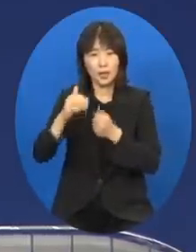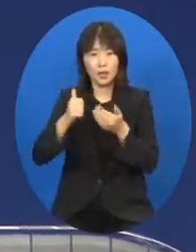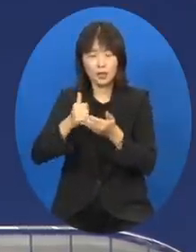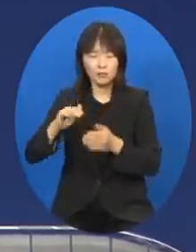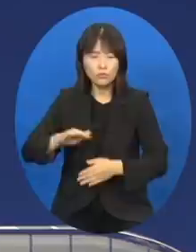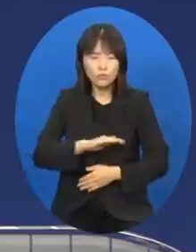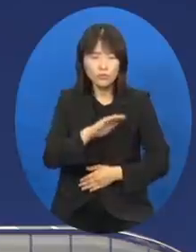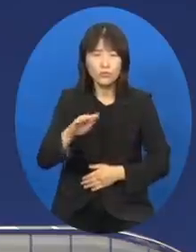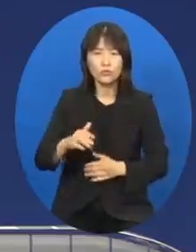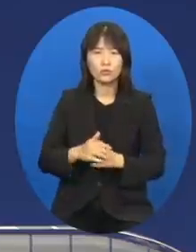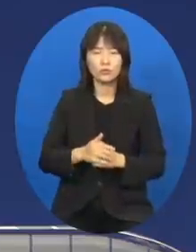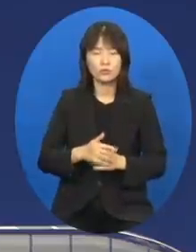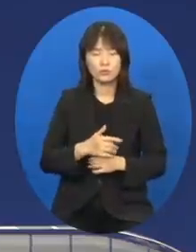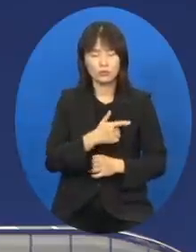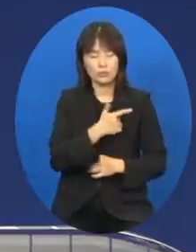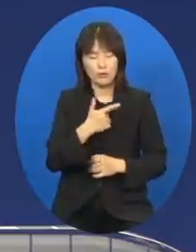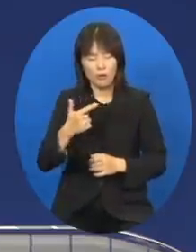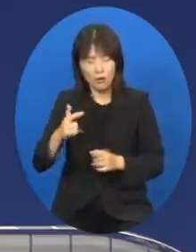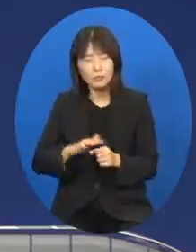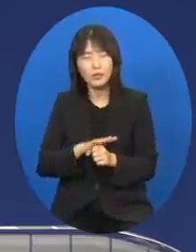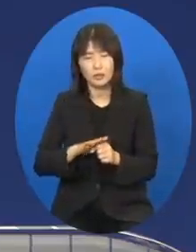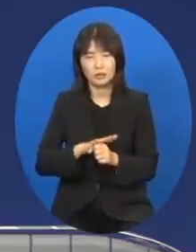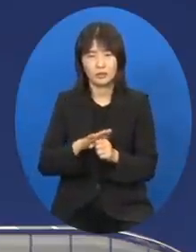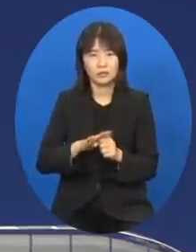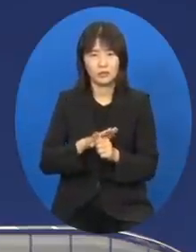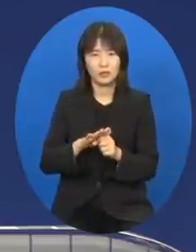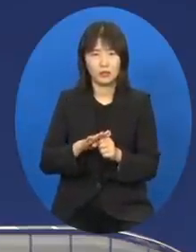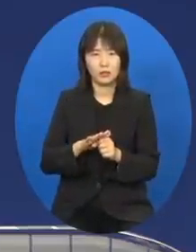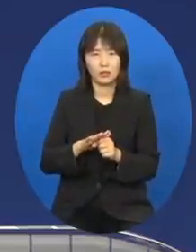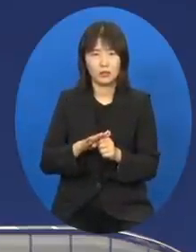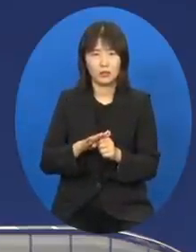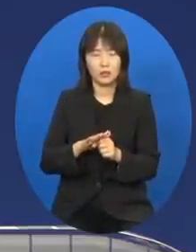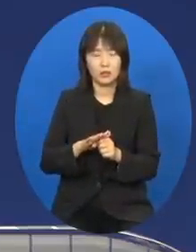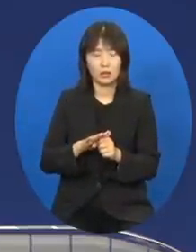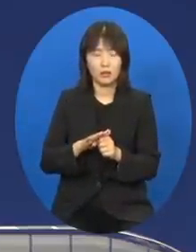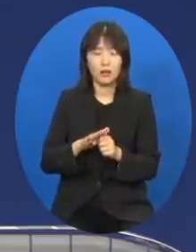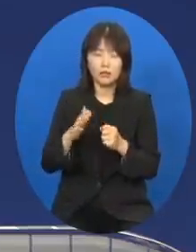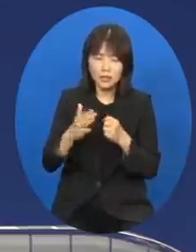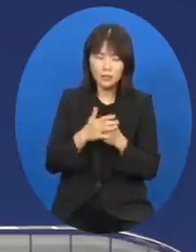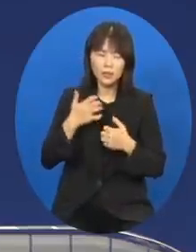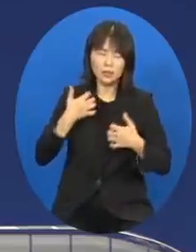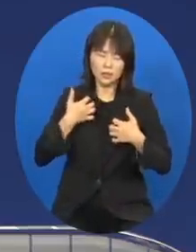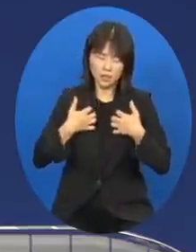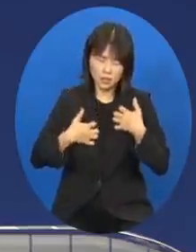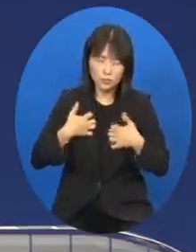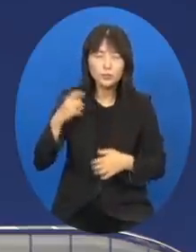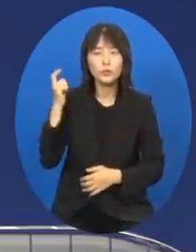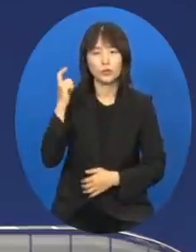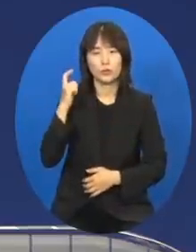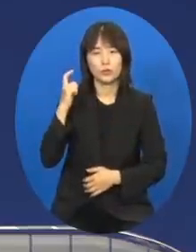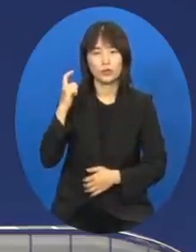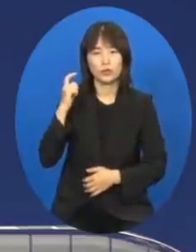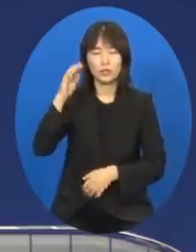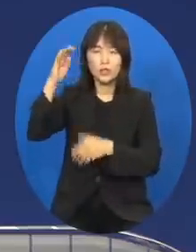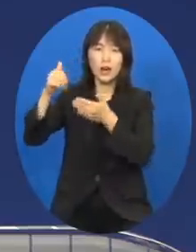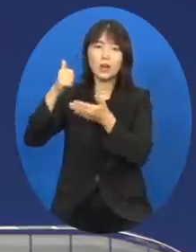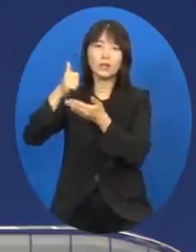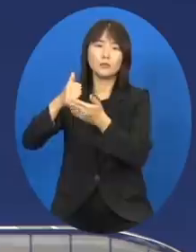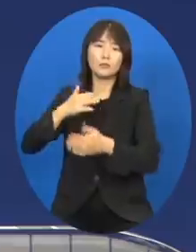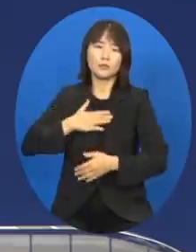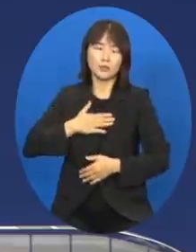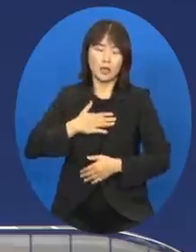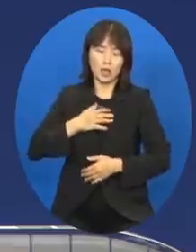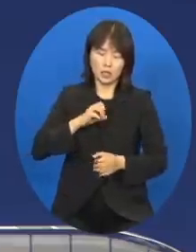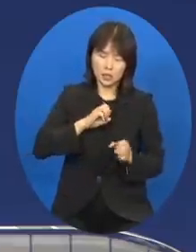우리를 너무나 사랑하신다. 그러니까 기쁨의 소식인 거예요. 하나님이 나를